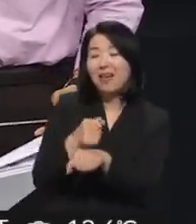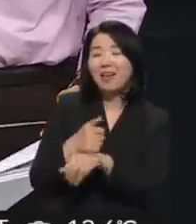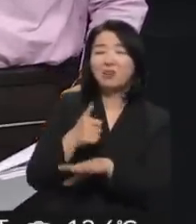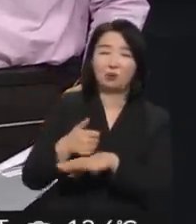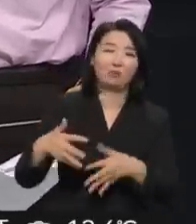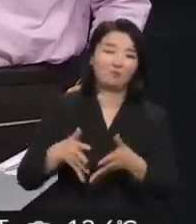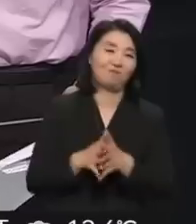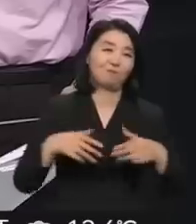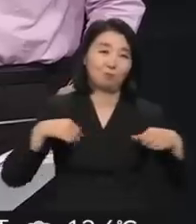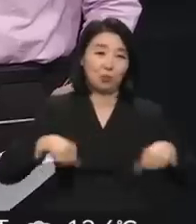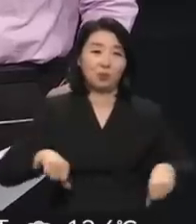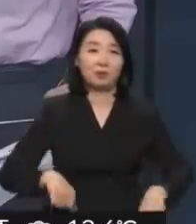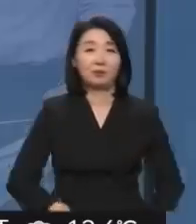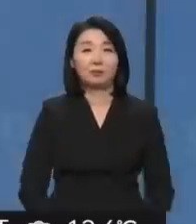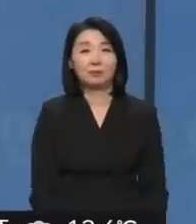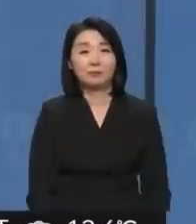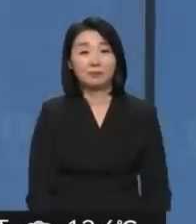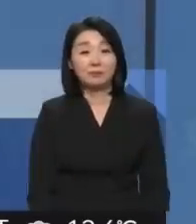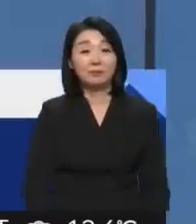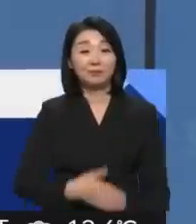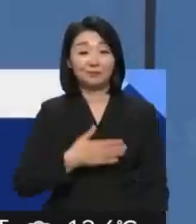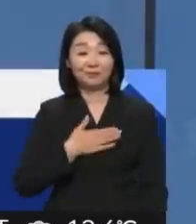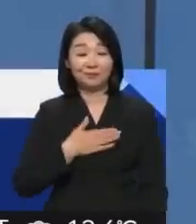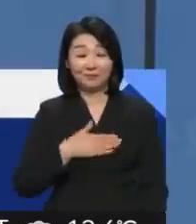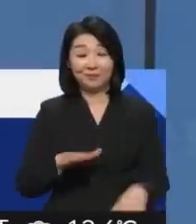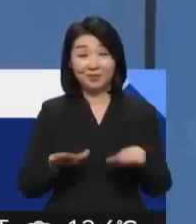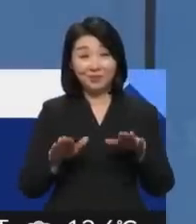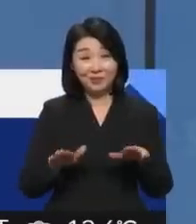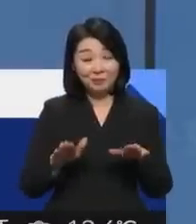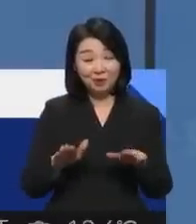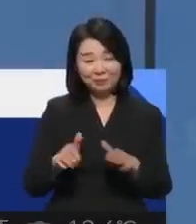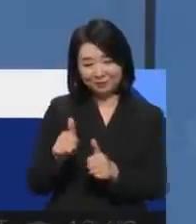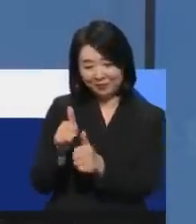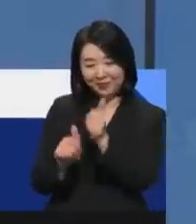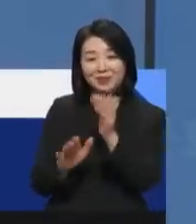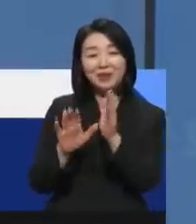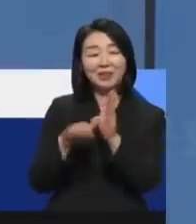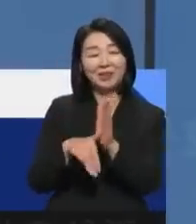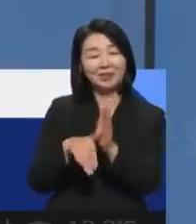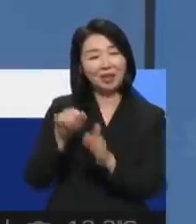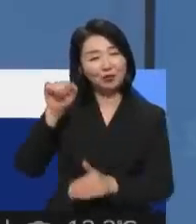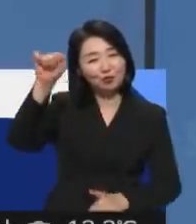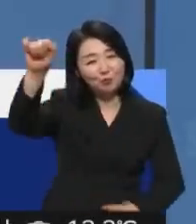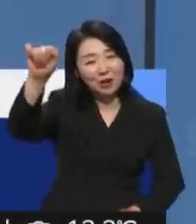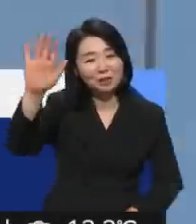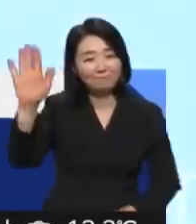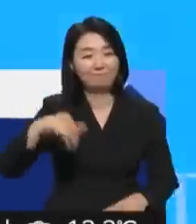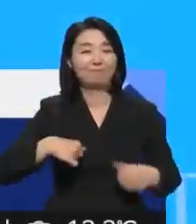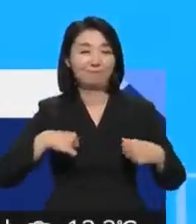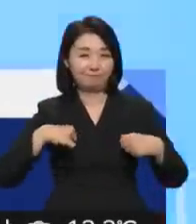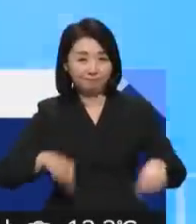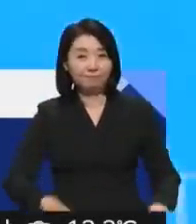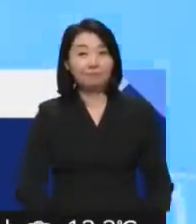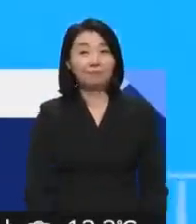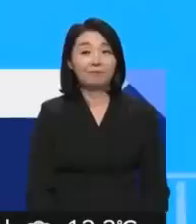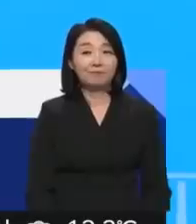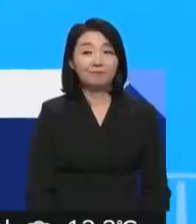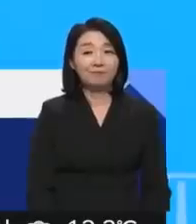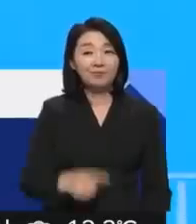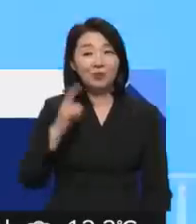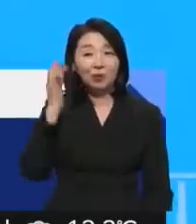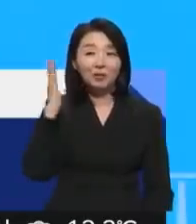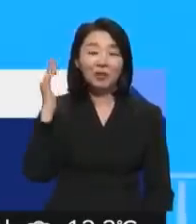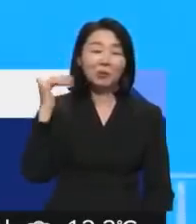접기도 했습니다. 저는 이번 전당대회에 출마하지 않습니다. 아, 이거는 뭐